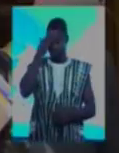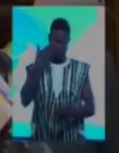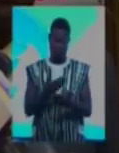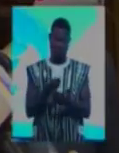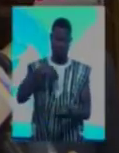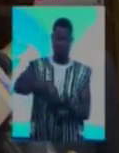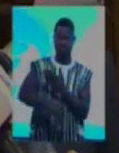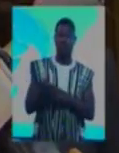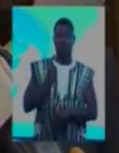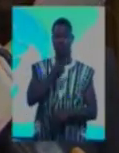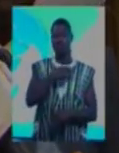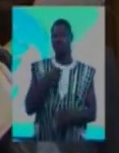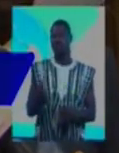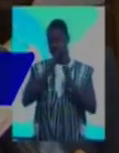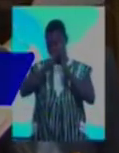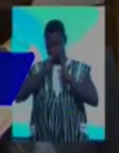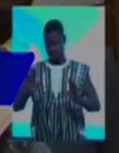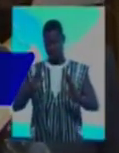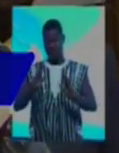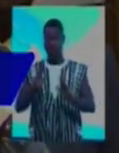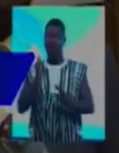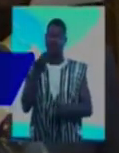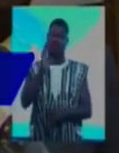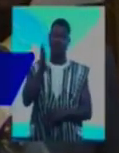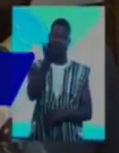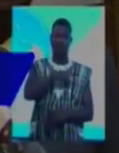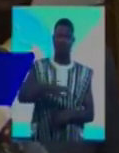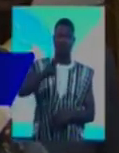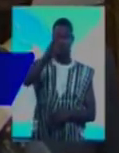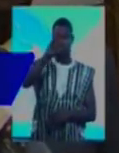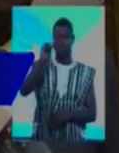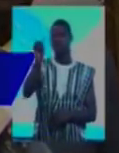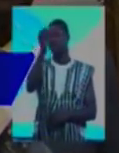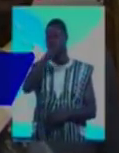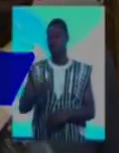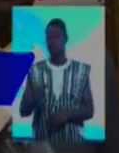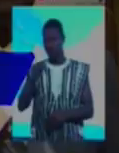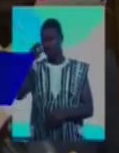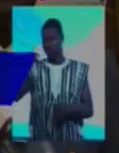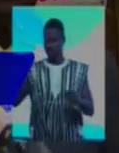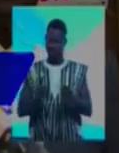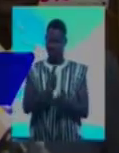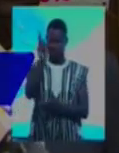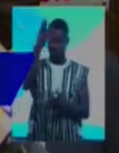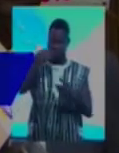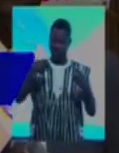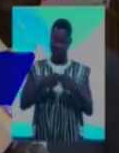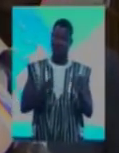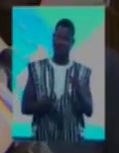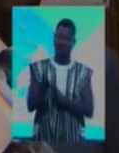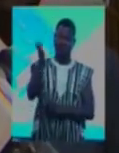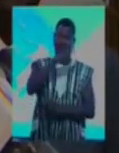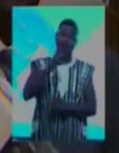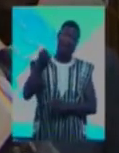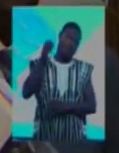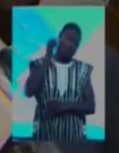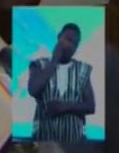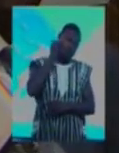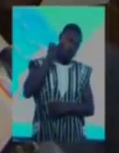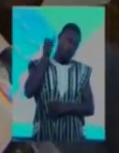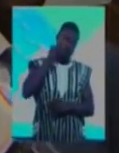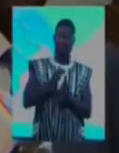dans nos bâtiments, pratiquement 60% donc de la consommation va à la climatisation. C'est vous